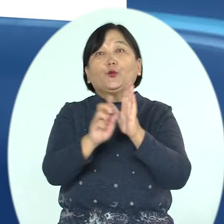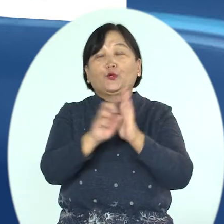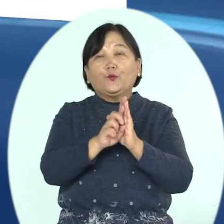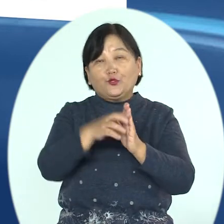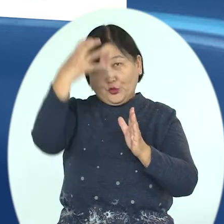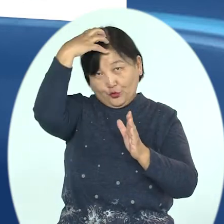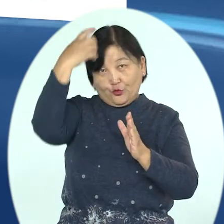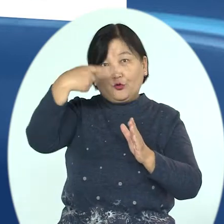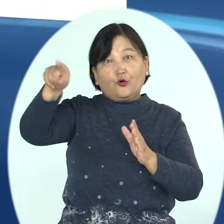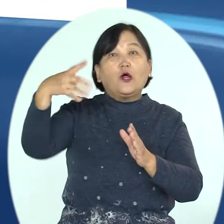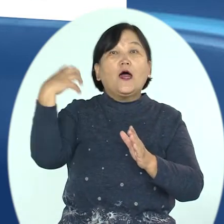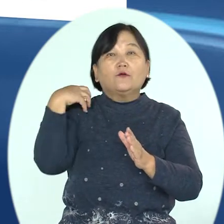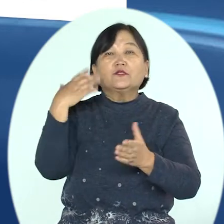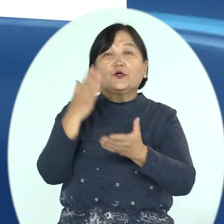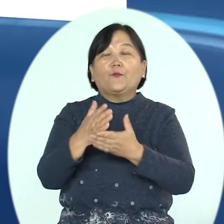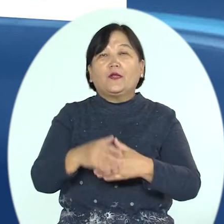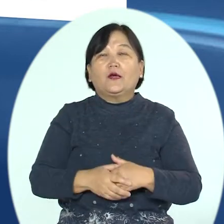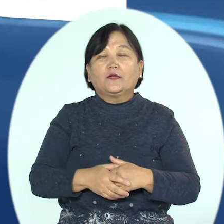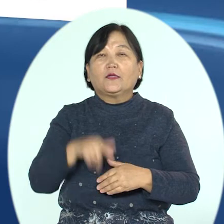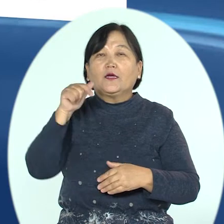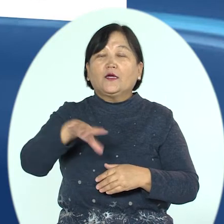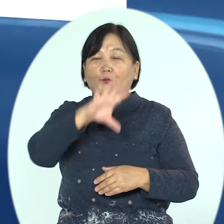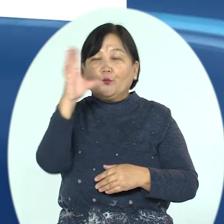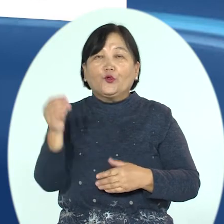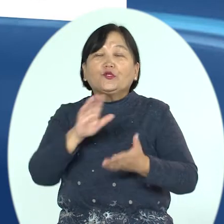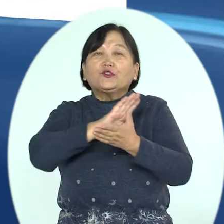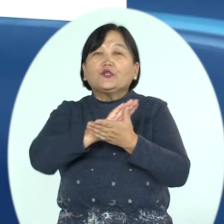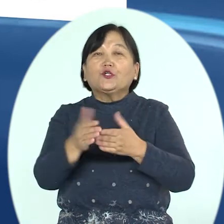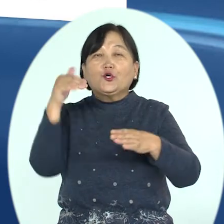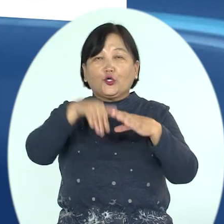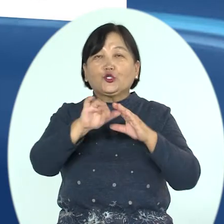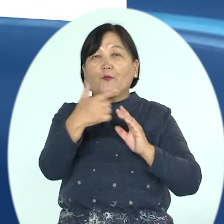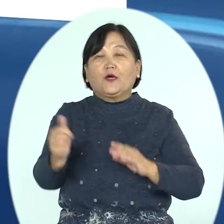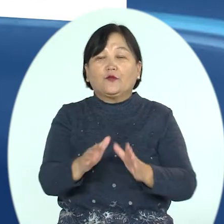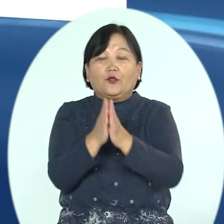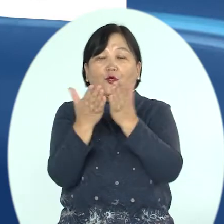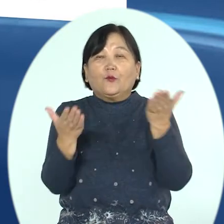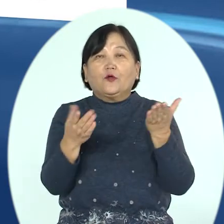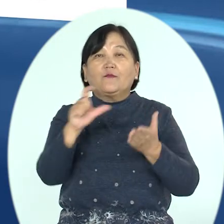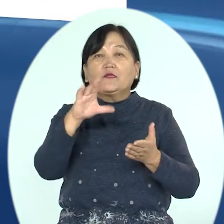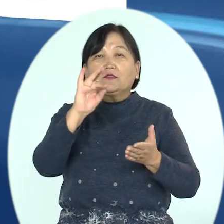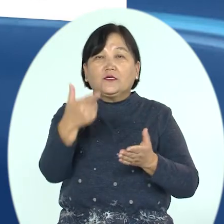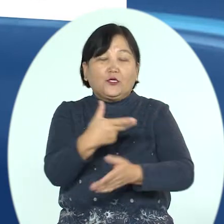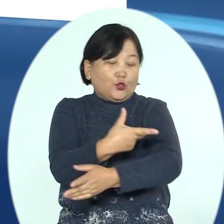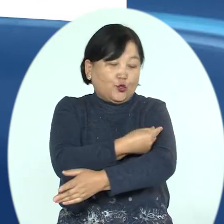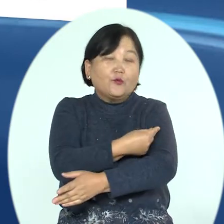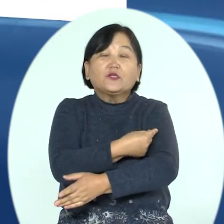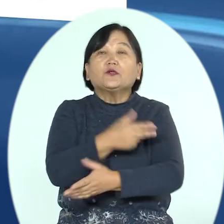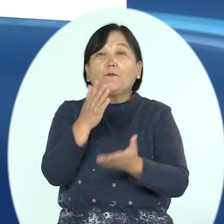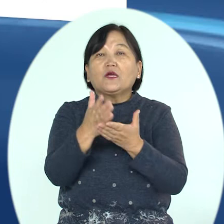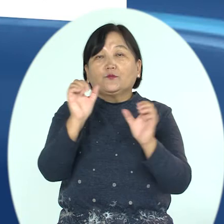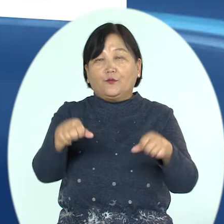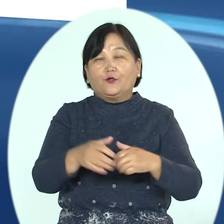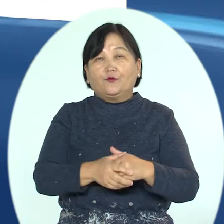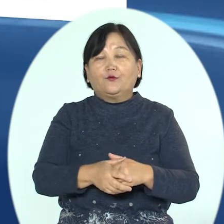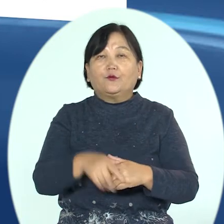дандаа бакалавр гэж яриад байгаа. Энэ дээр бол нэг зас шинээр оруулсан дипломын зэргийн сувлагч байж болно гэж оруулж ирж байгаа. Тэгэхээр